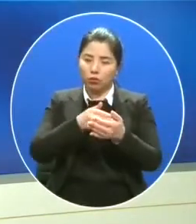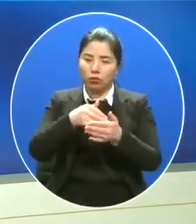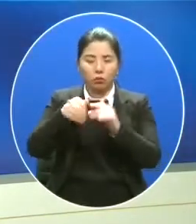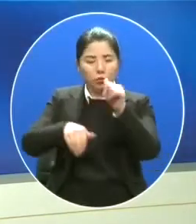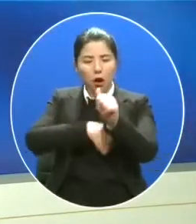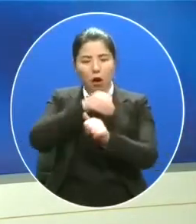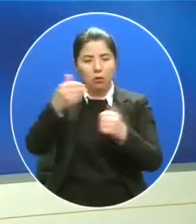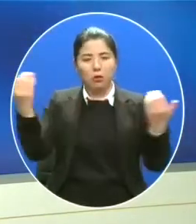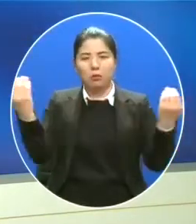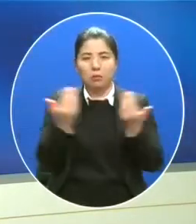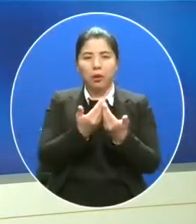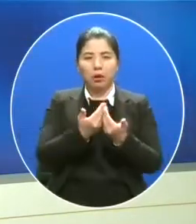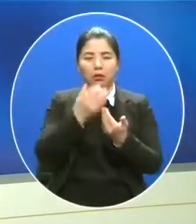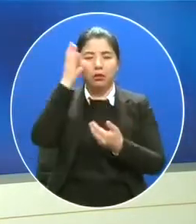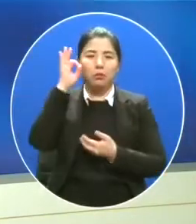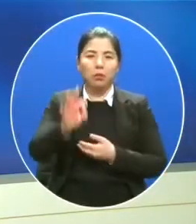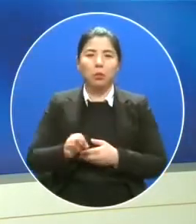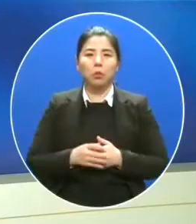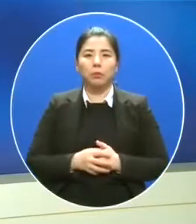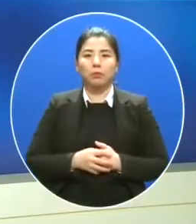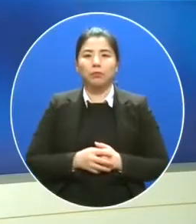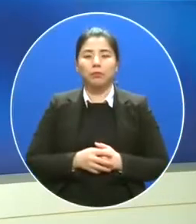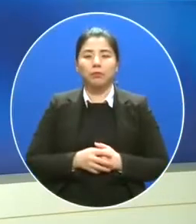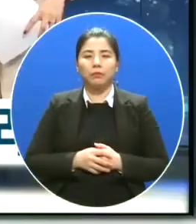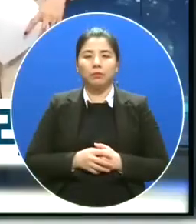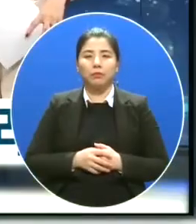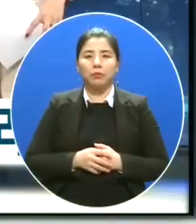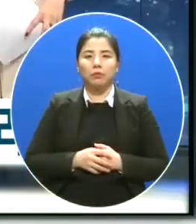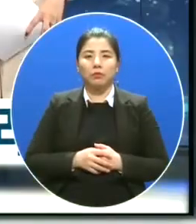보도 태도와 배치되는 것으로 보입니다.